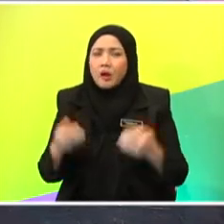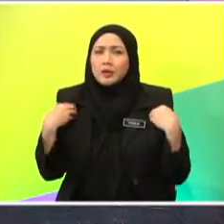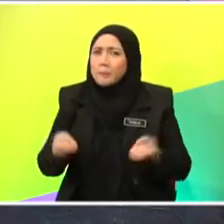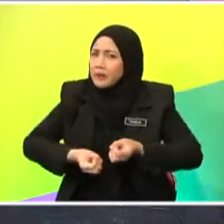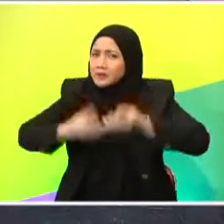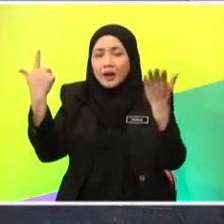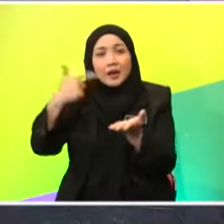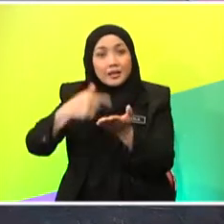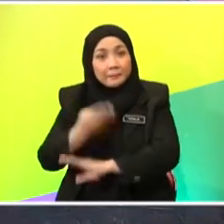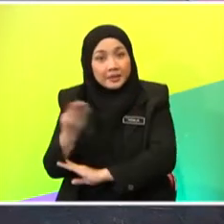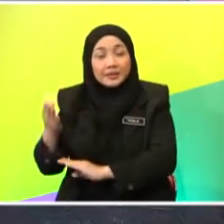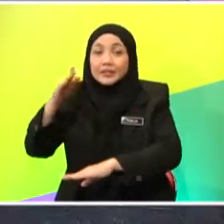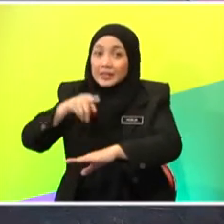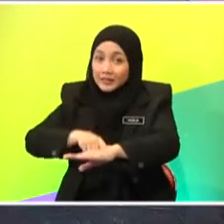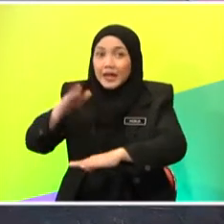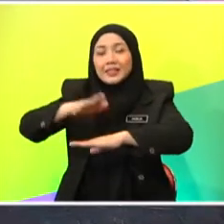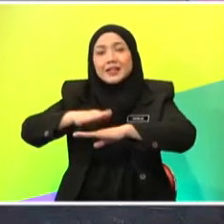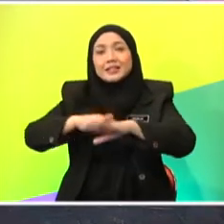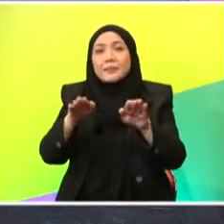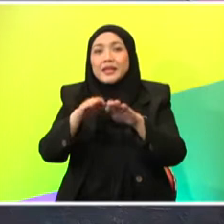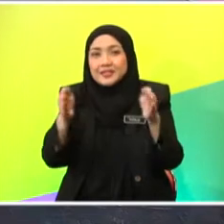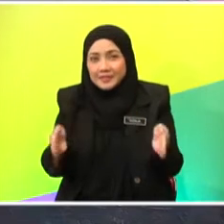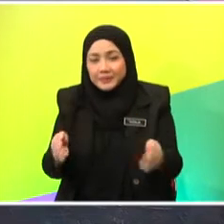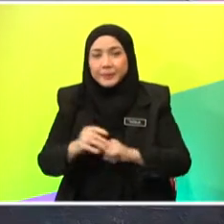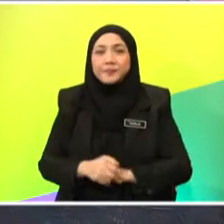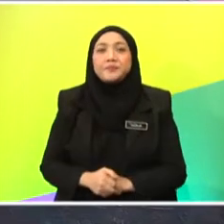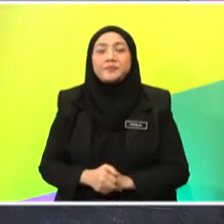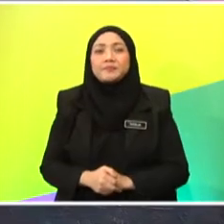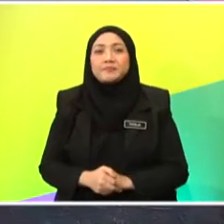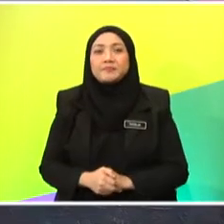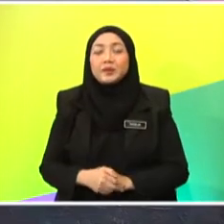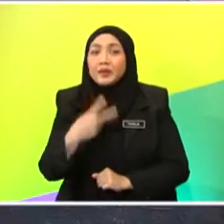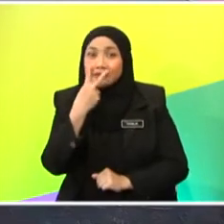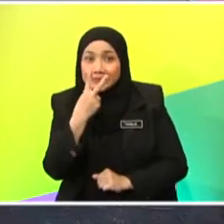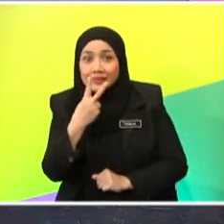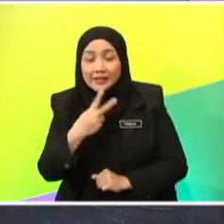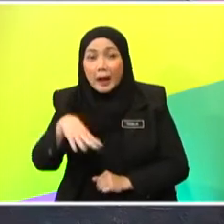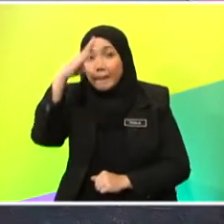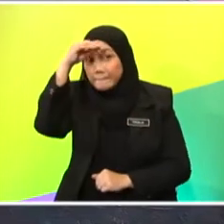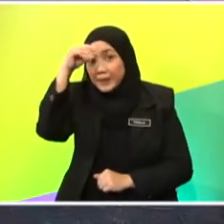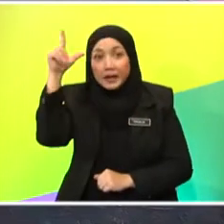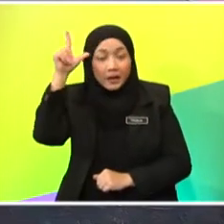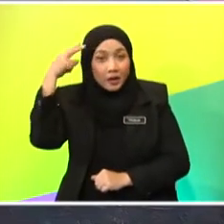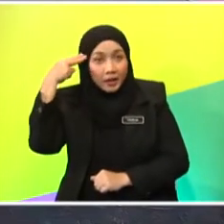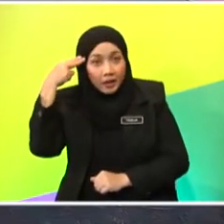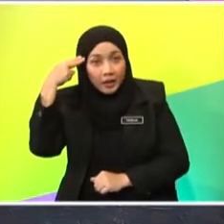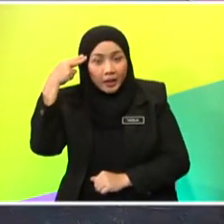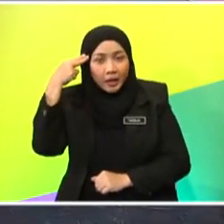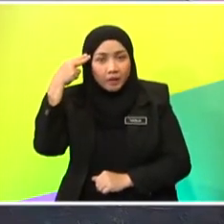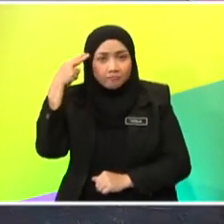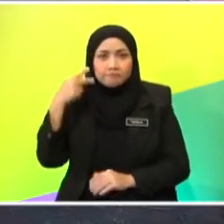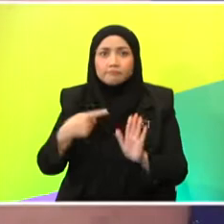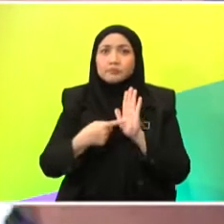nih Oke saya ambil yang nilah macam menarik apa nih bulat-bulat